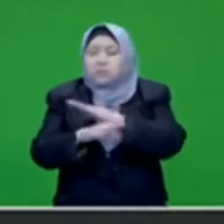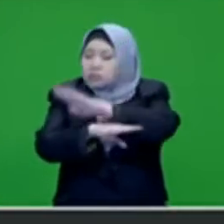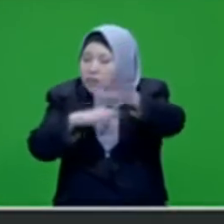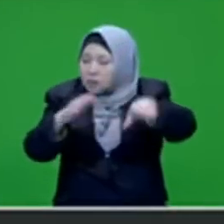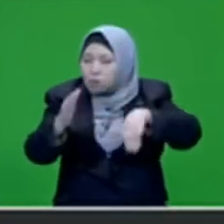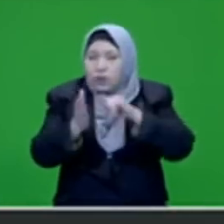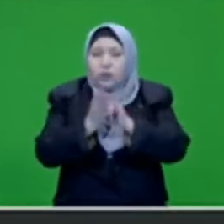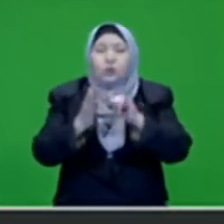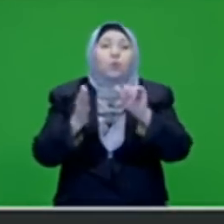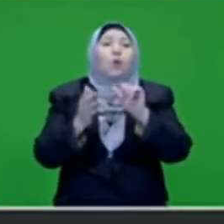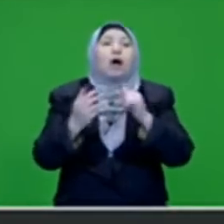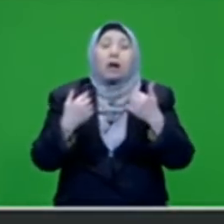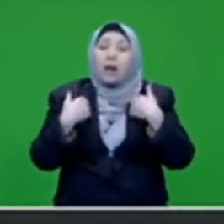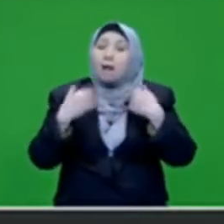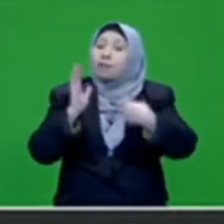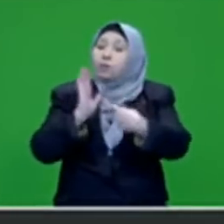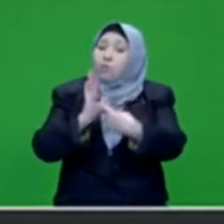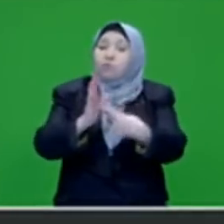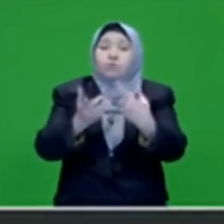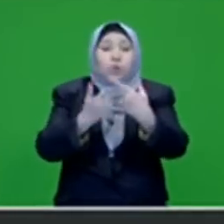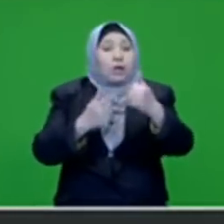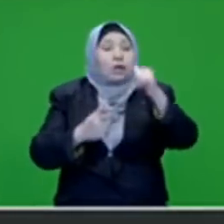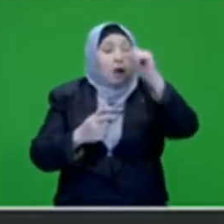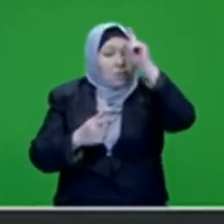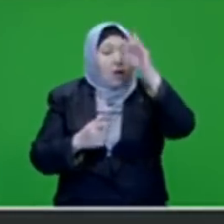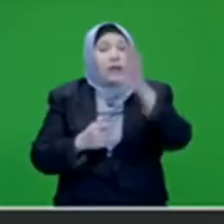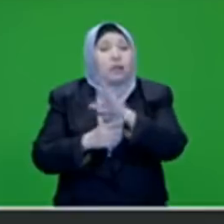merupakan petunjuk-petunjuk daripada Allah. Dan